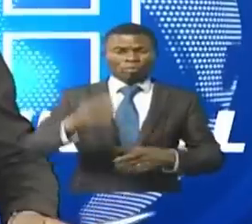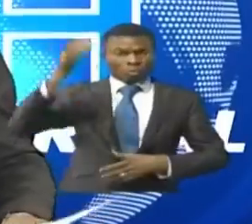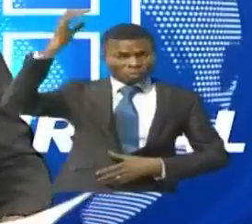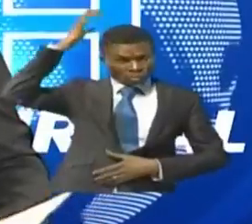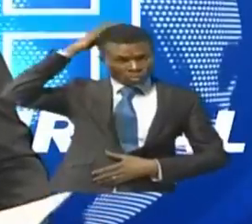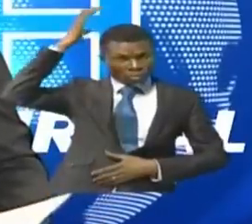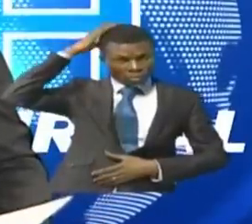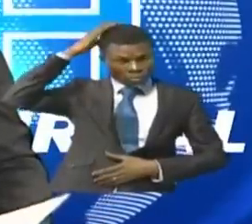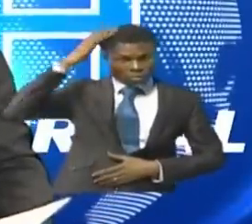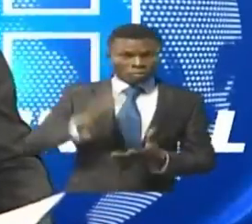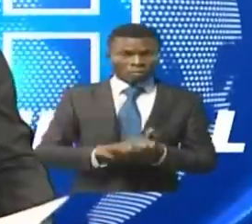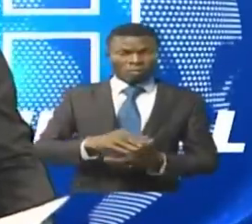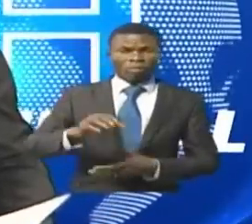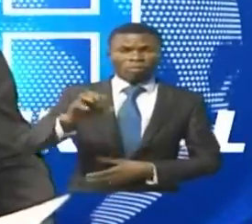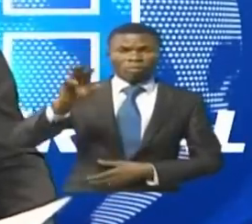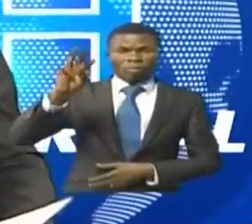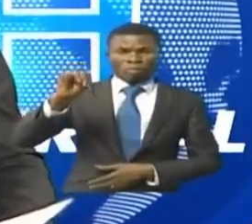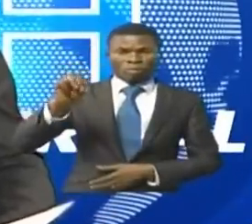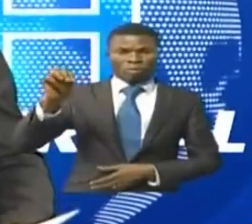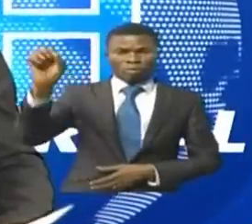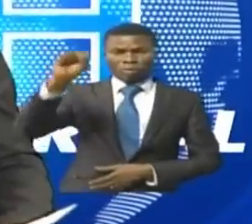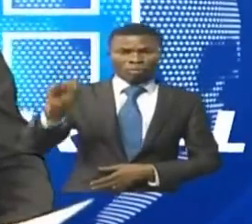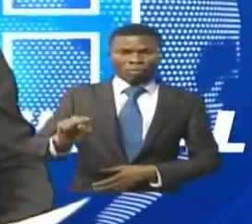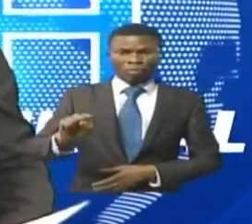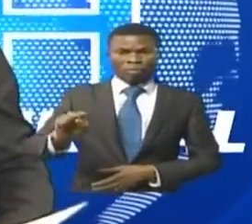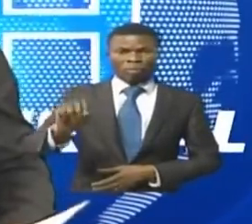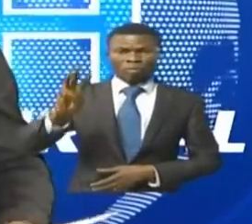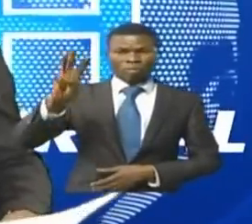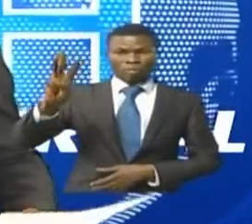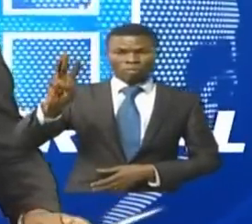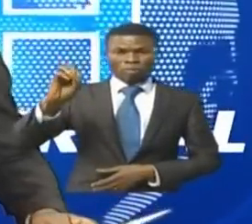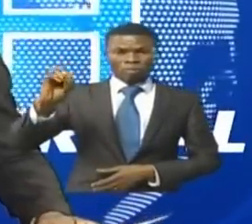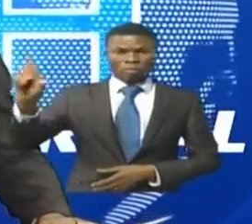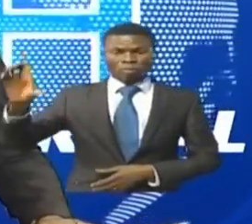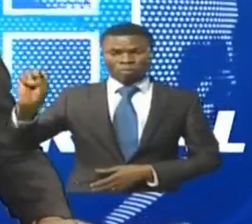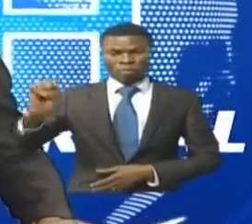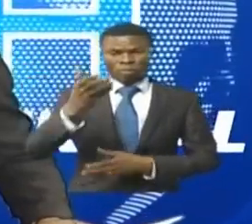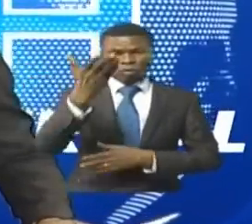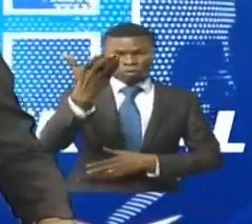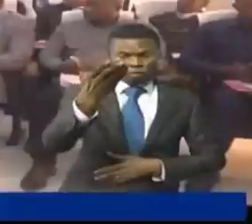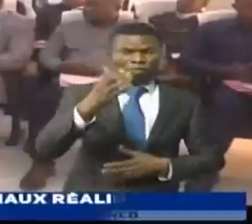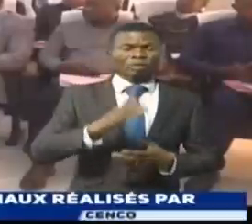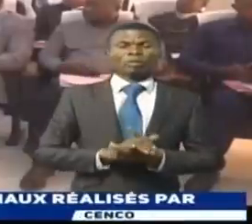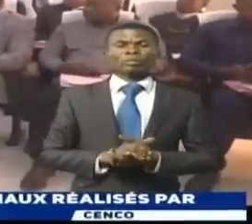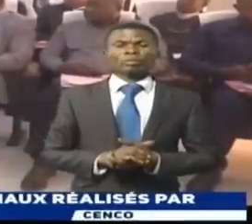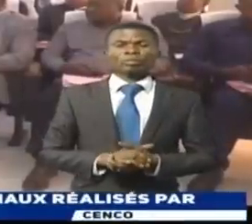Mgr Donatien Cholet, secrétaire général de la CENCO. Les détails avec Guy Matundu.